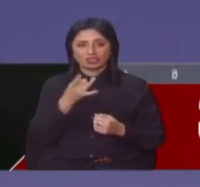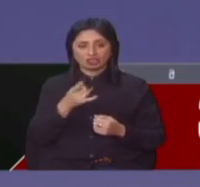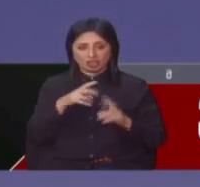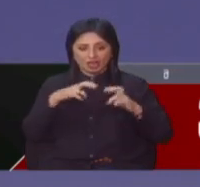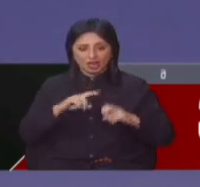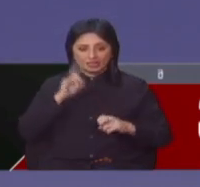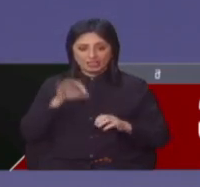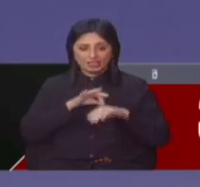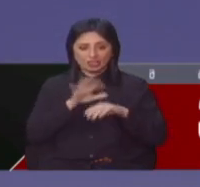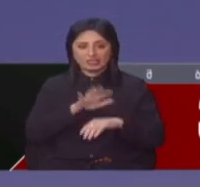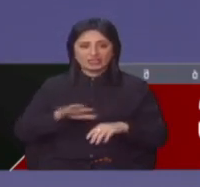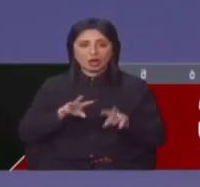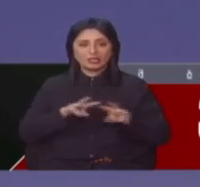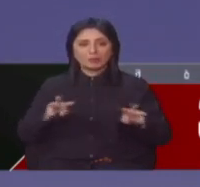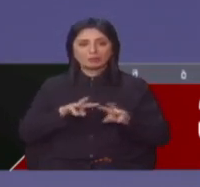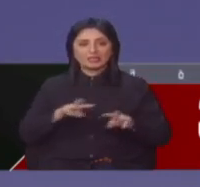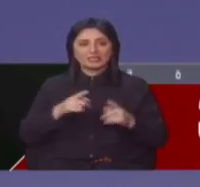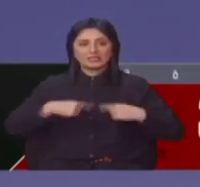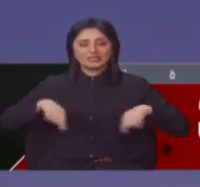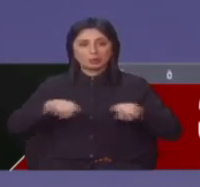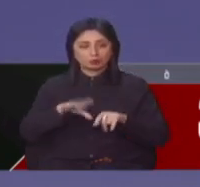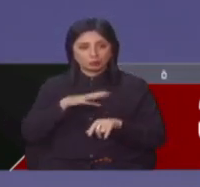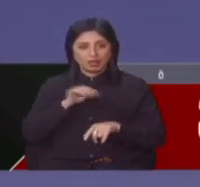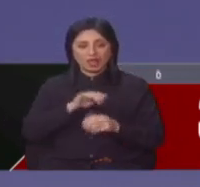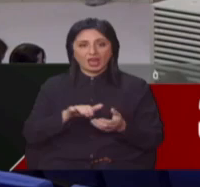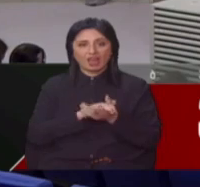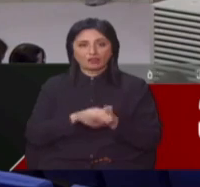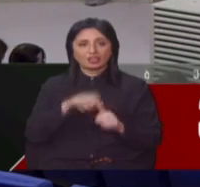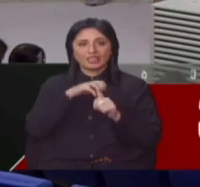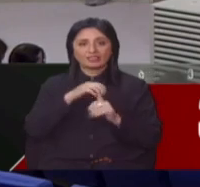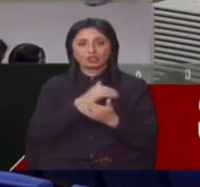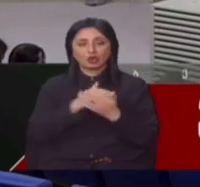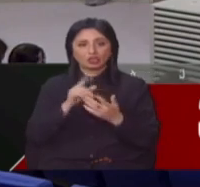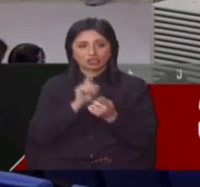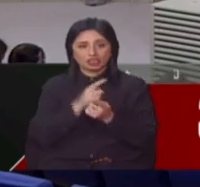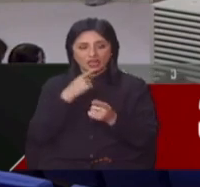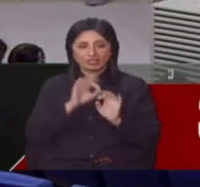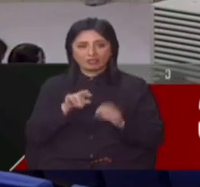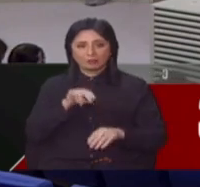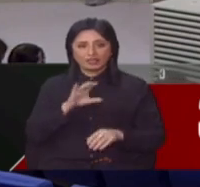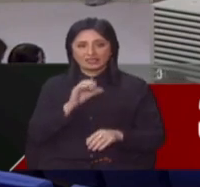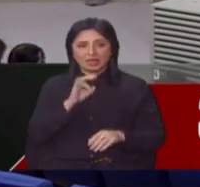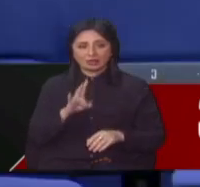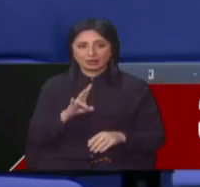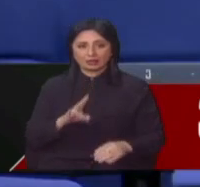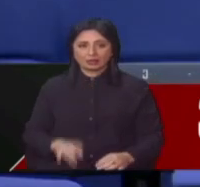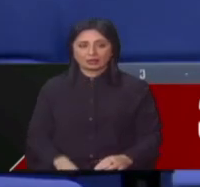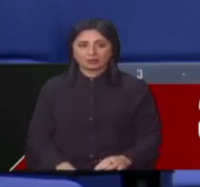განხილული წელს ჩატარებულ საგარეო საქმეთა მინისტრების საბჭოზე, ასევე ევროკავშირის ლიდერების დონეზე, განაცხადა პიტერ სტანო.